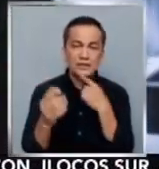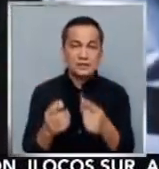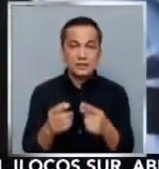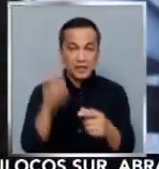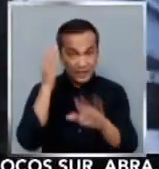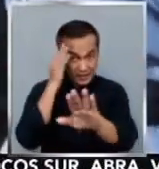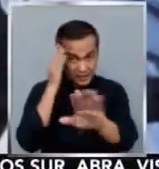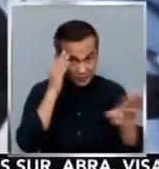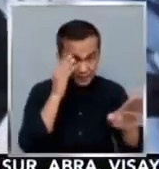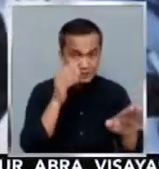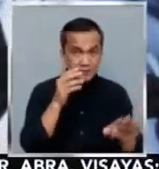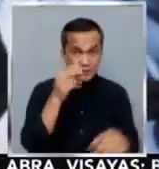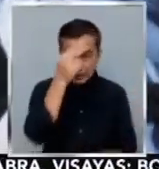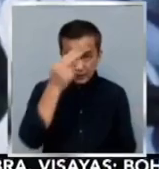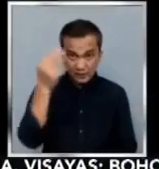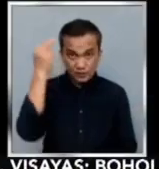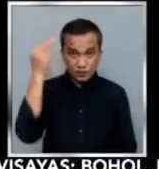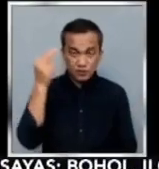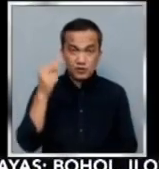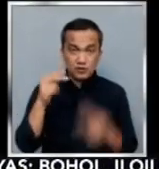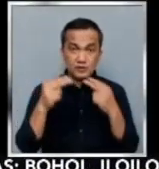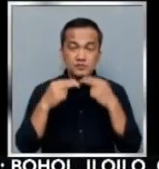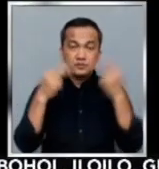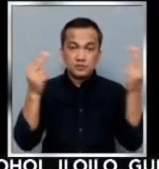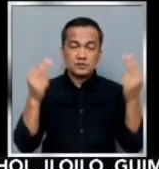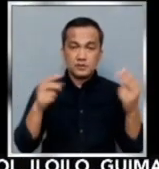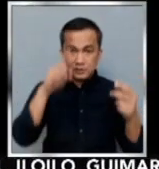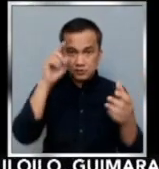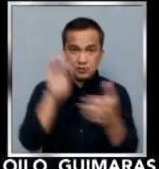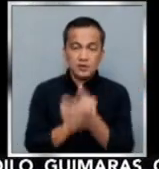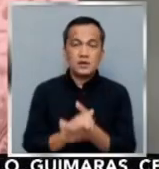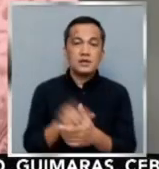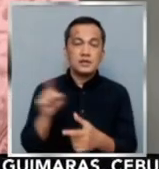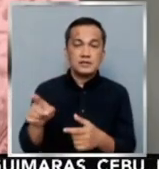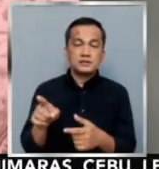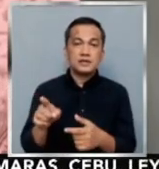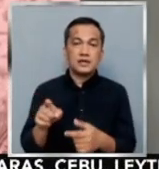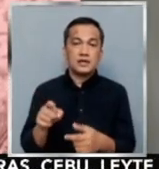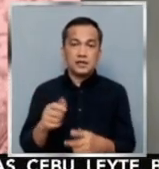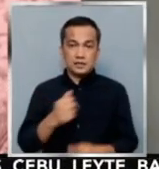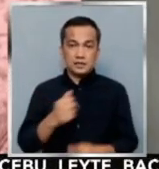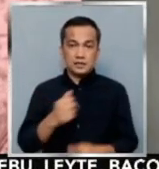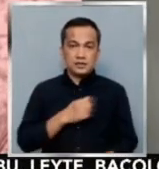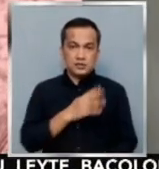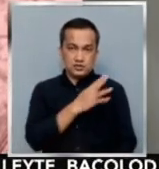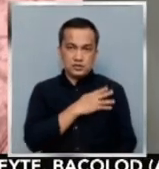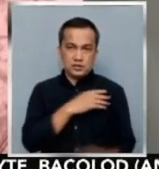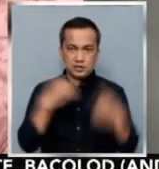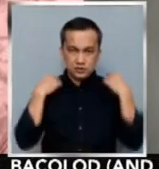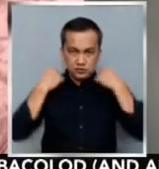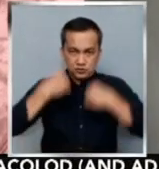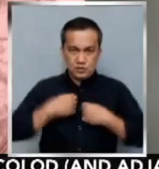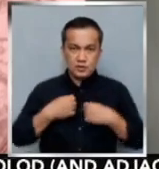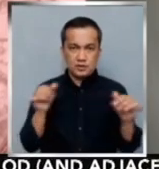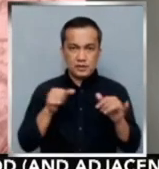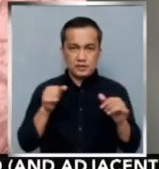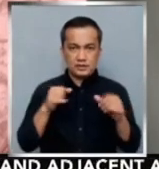bayani naniniwala sa bisa ng anting-anting tulad ng isang general na ang kanyang agimat sinusuot na parang damit?